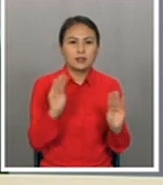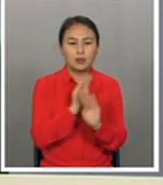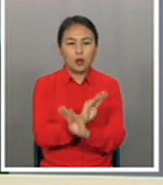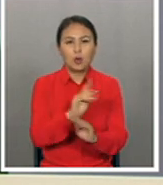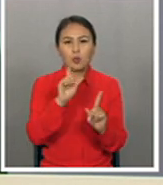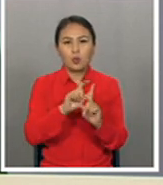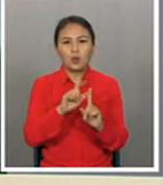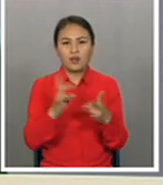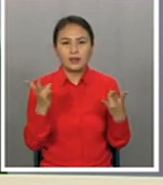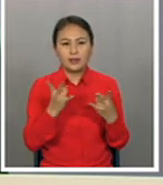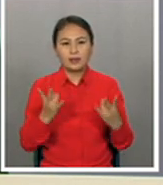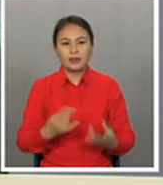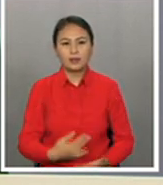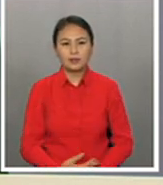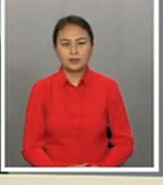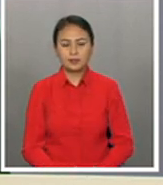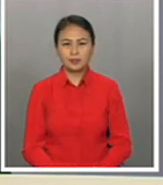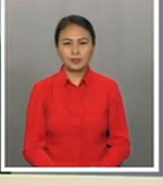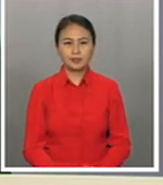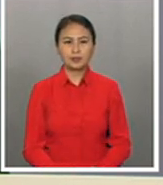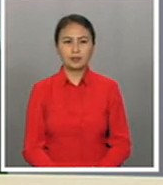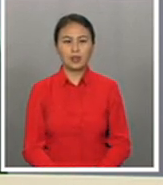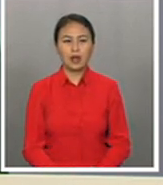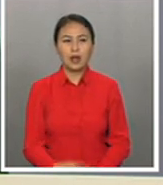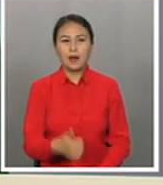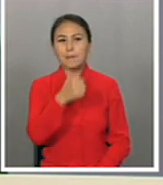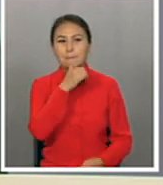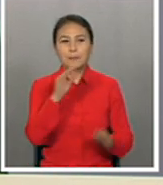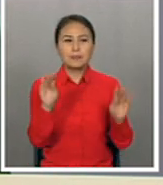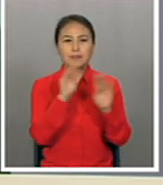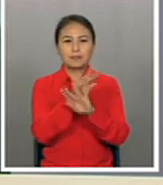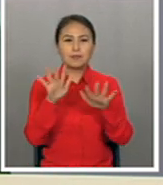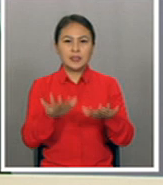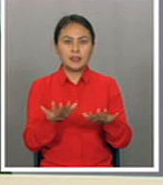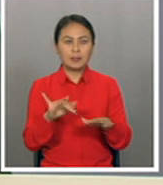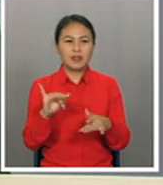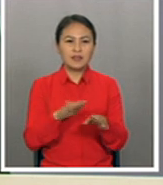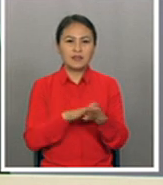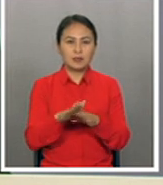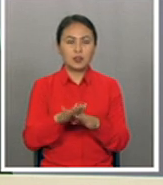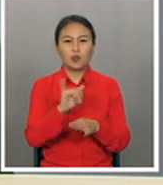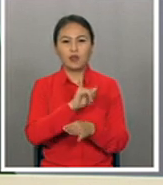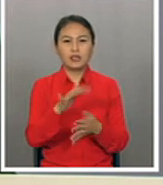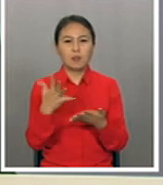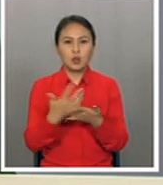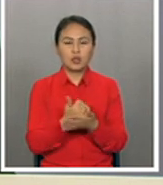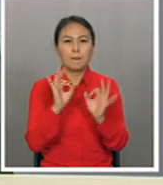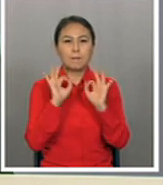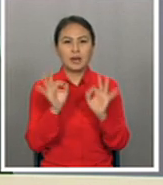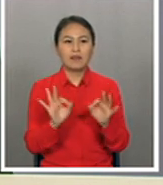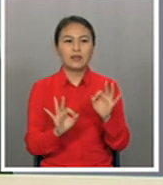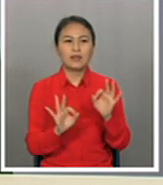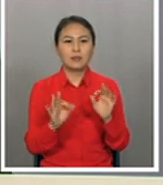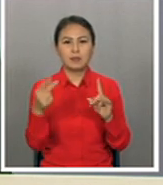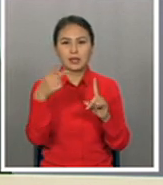слов перепутались. Расставьте буквы по местам, и вы получите правильные предложения.